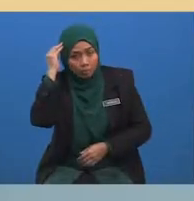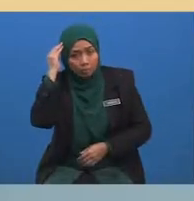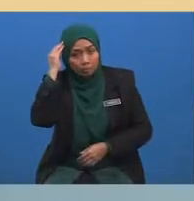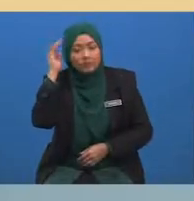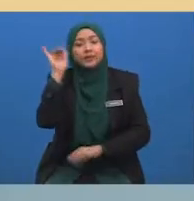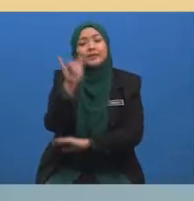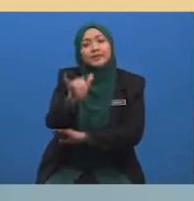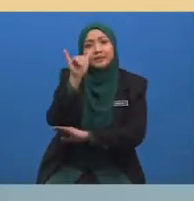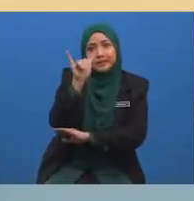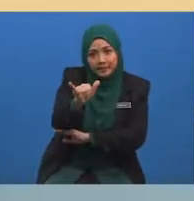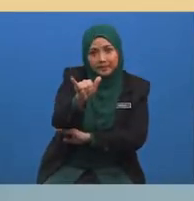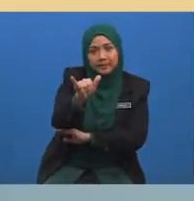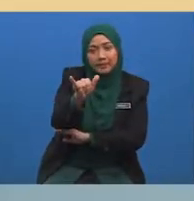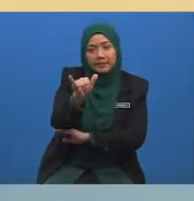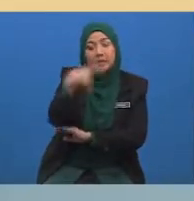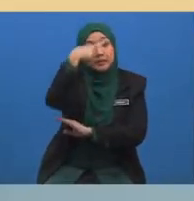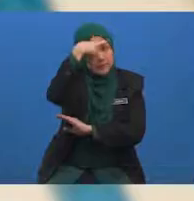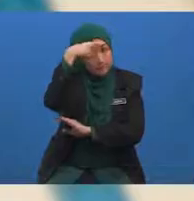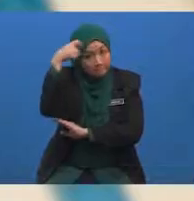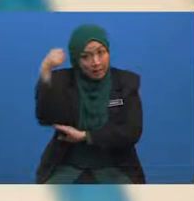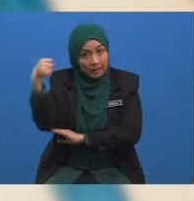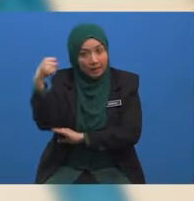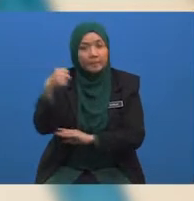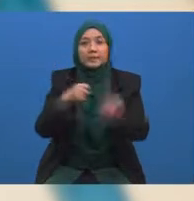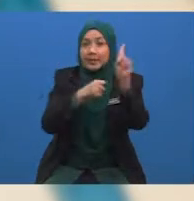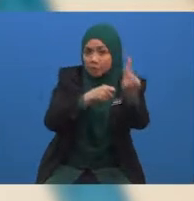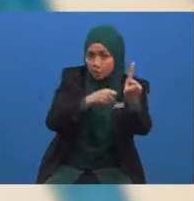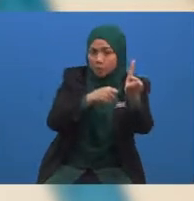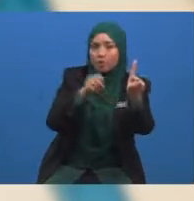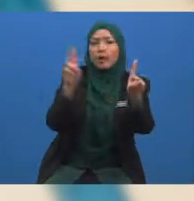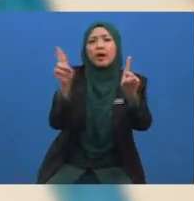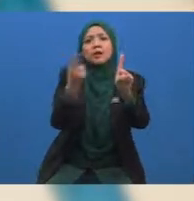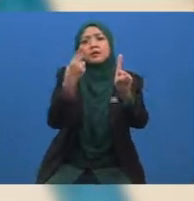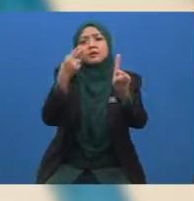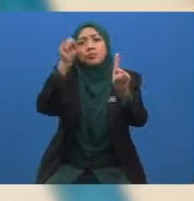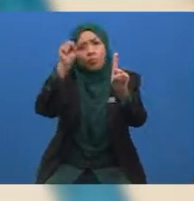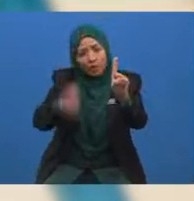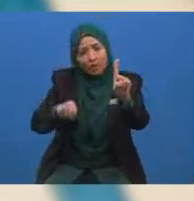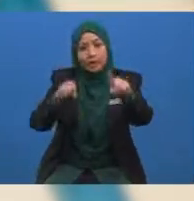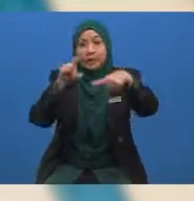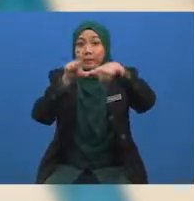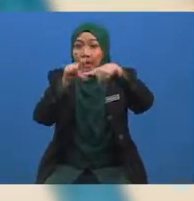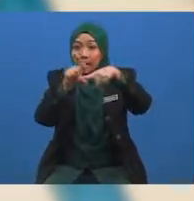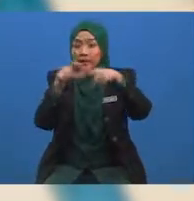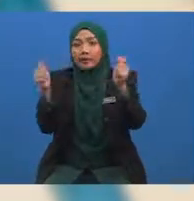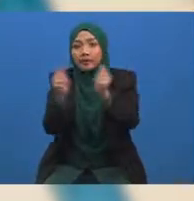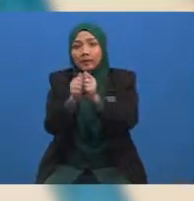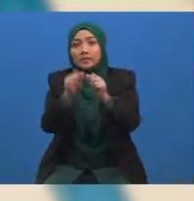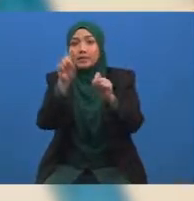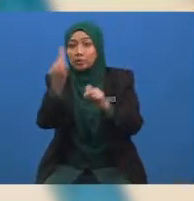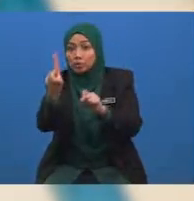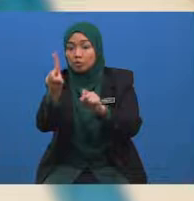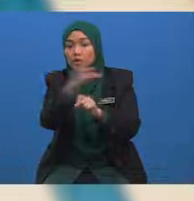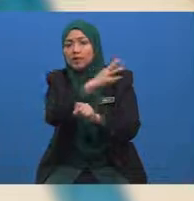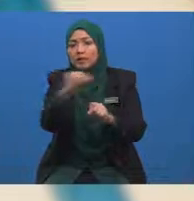Ya, ini kerana 1 hanya boleh dibahagi dengan 1